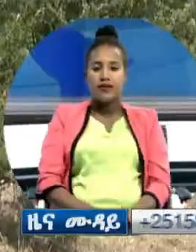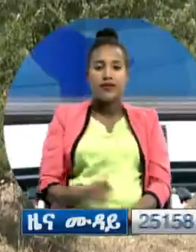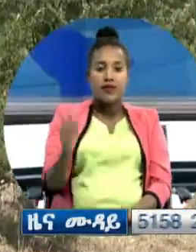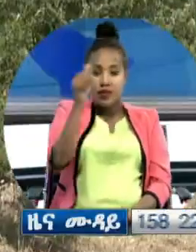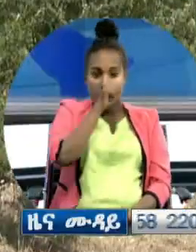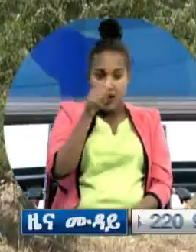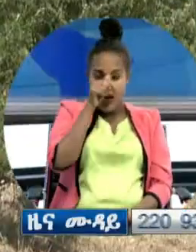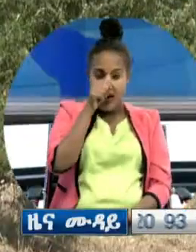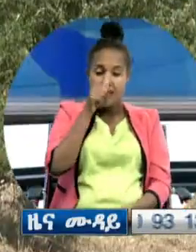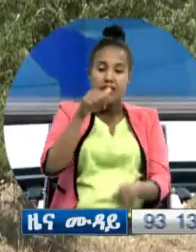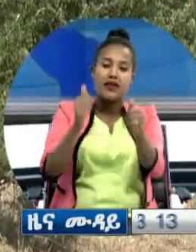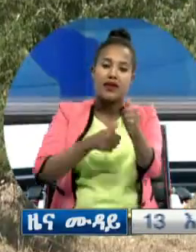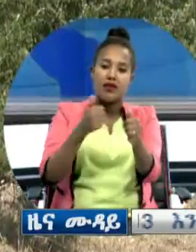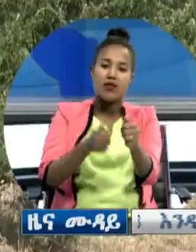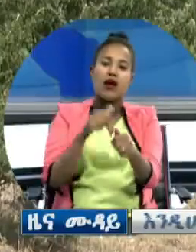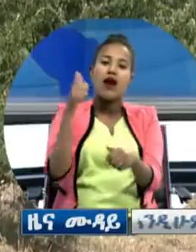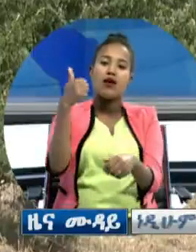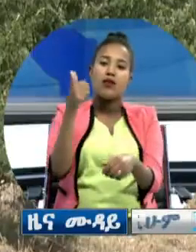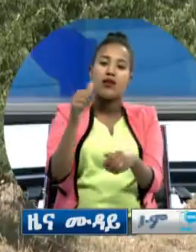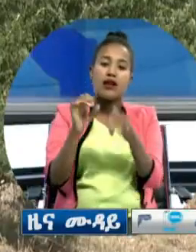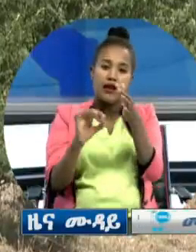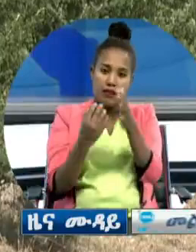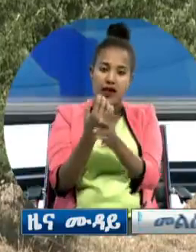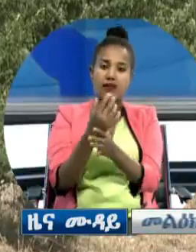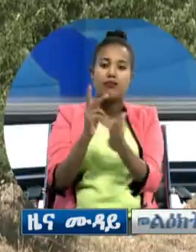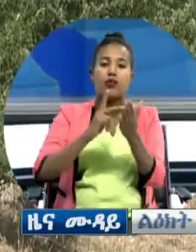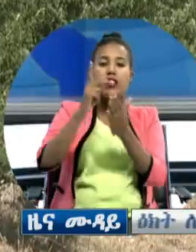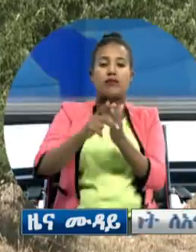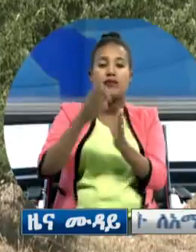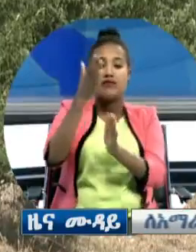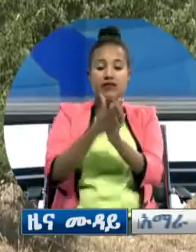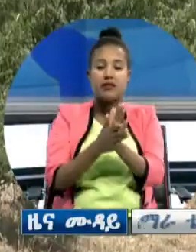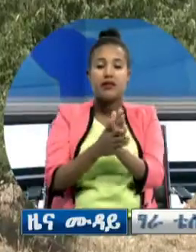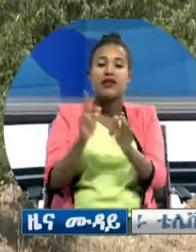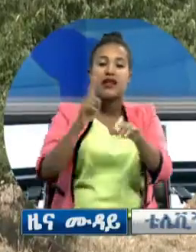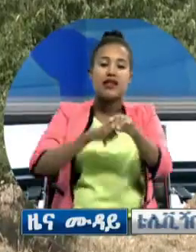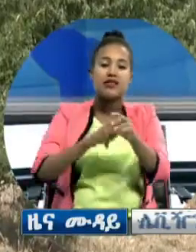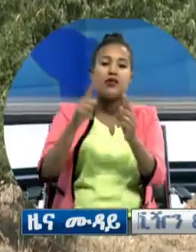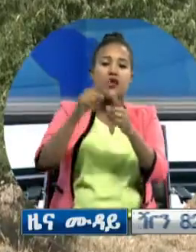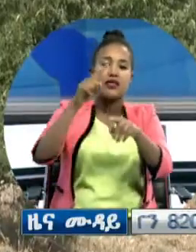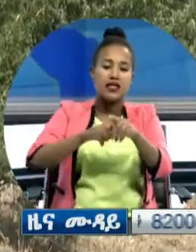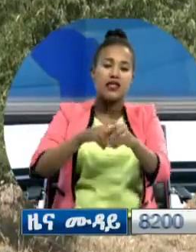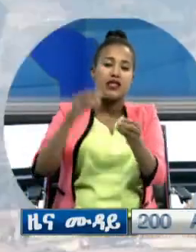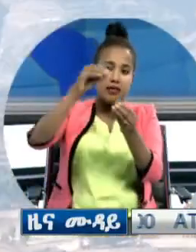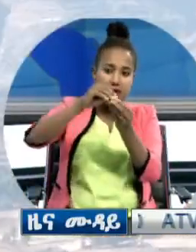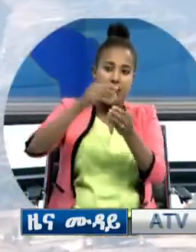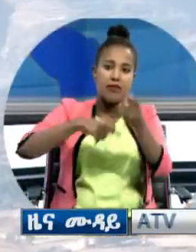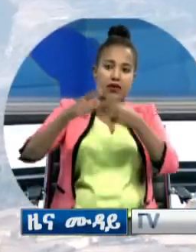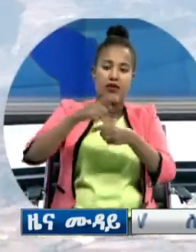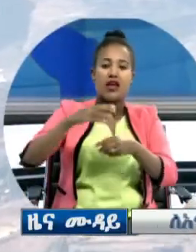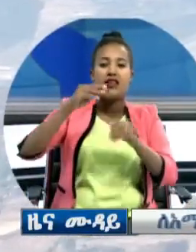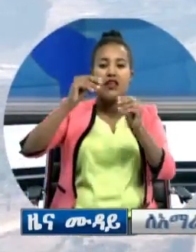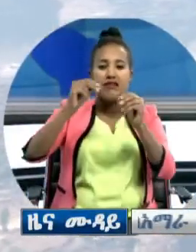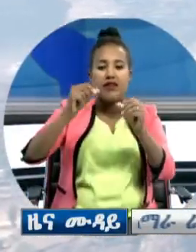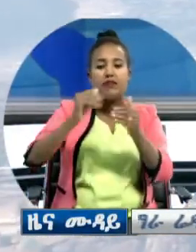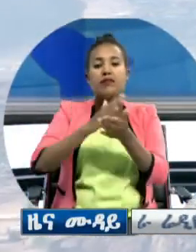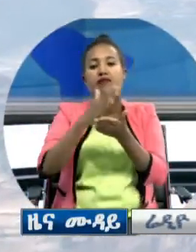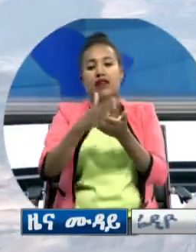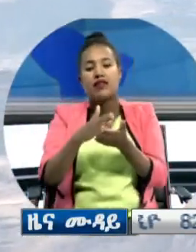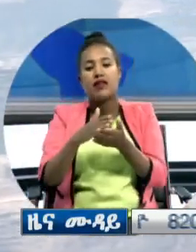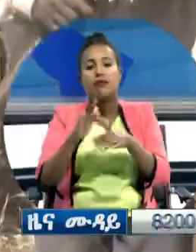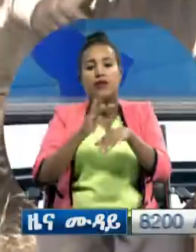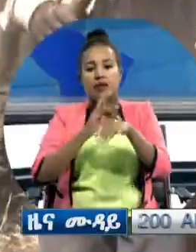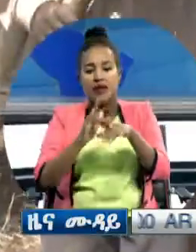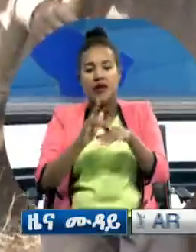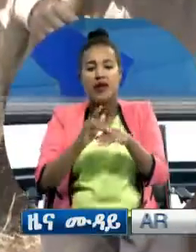ኢትዮጵያ የምትከተለውን የአረንጓዴ ልማት መርሃ ግብርውን ለማድረግ በተለይም ከጊዜ ወደ ጊዜ እየጨመረ የመጣውን የአፈር መሸርሸርና መራቆት